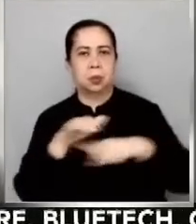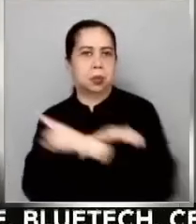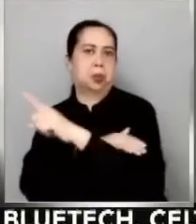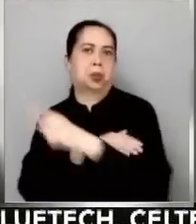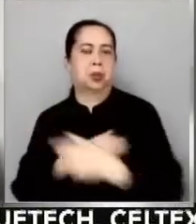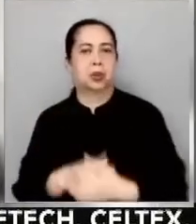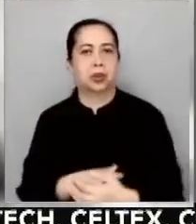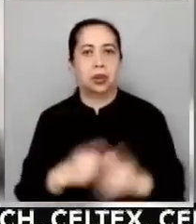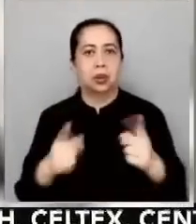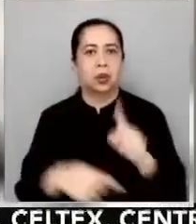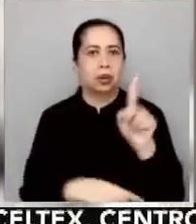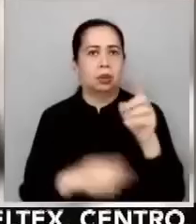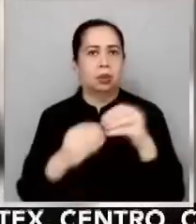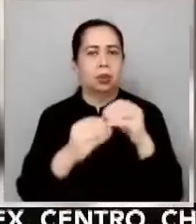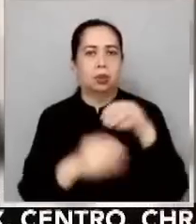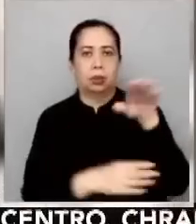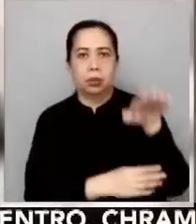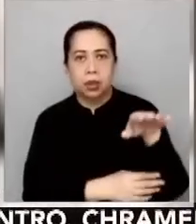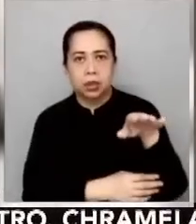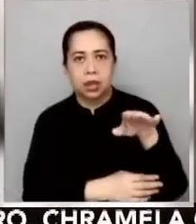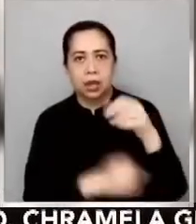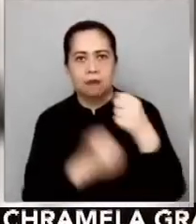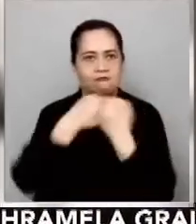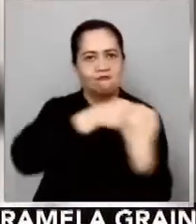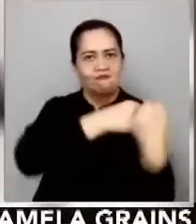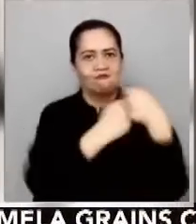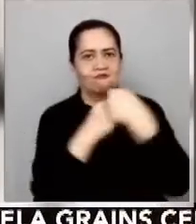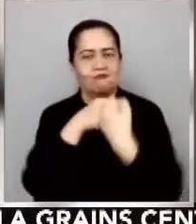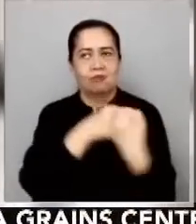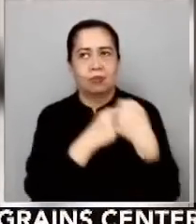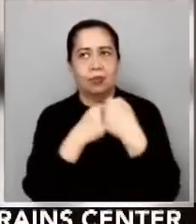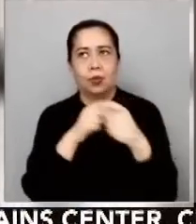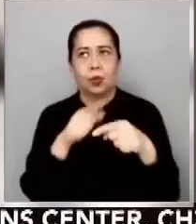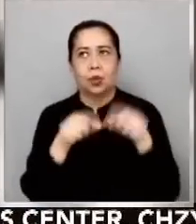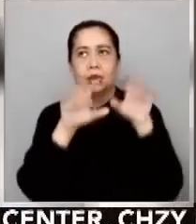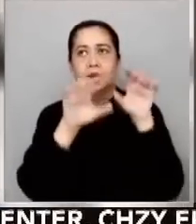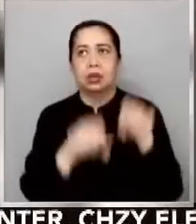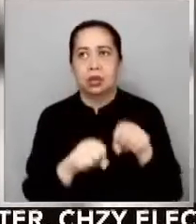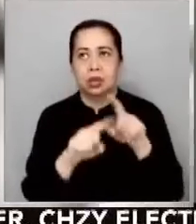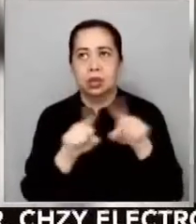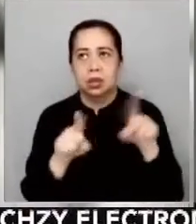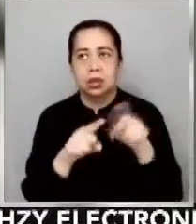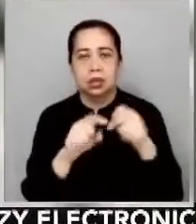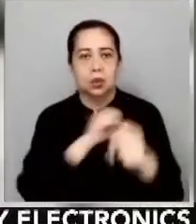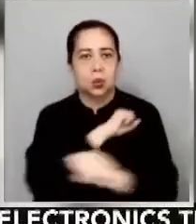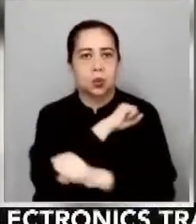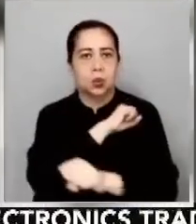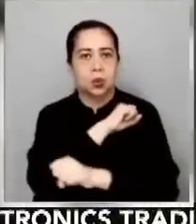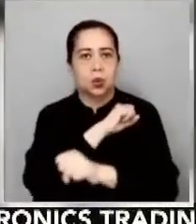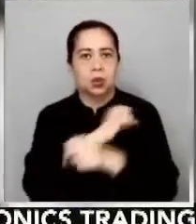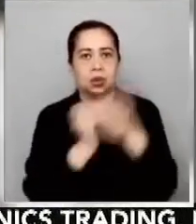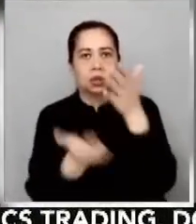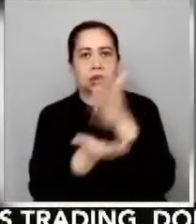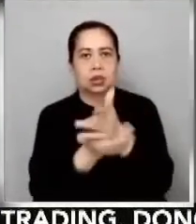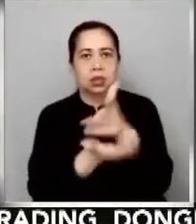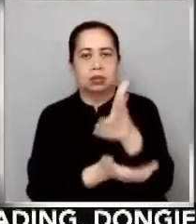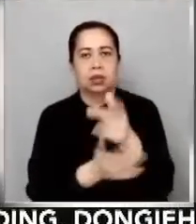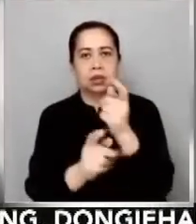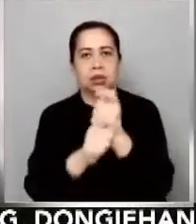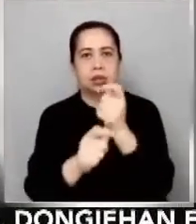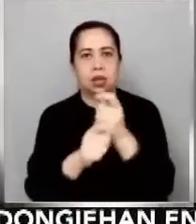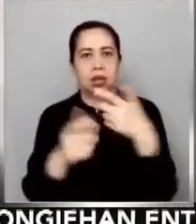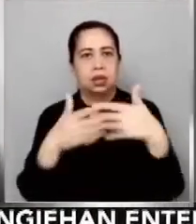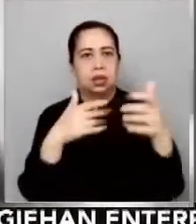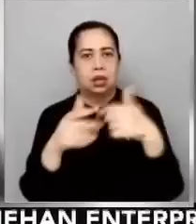Habang ang isa pang bata nakipambuno sa lalaki nang maaktuhan umano niyang nagnanakaw sa nakahintong truck. Kahit malaki ang diferensya